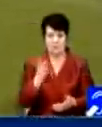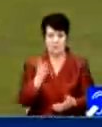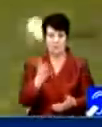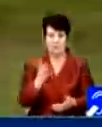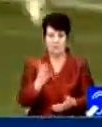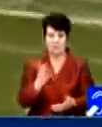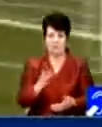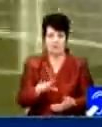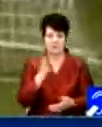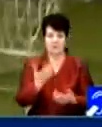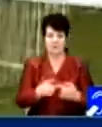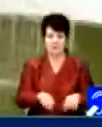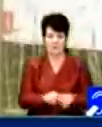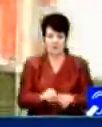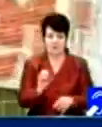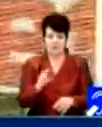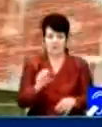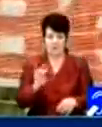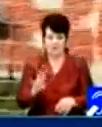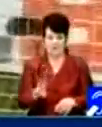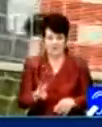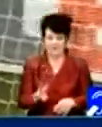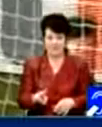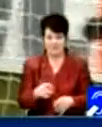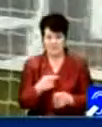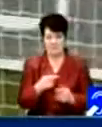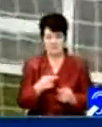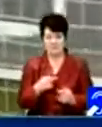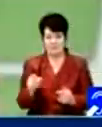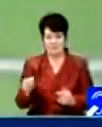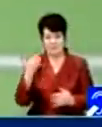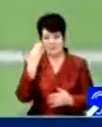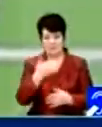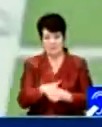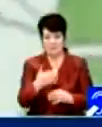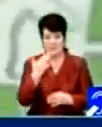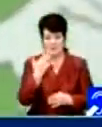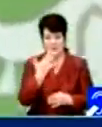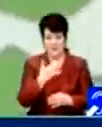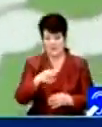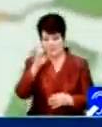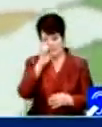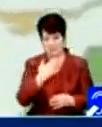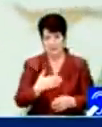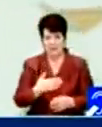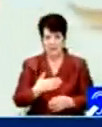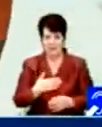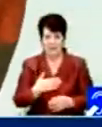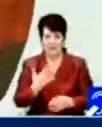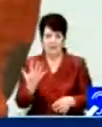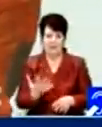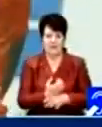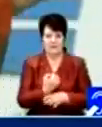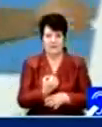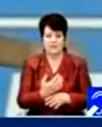național, să-l văd pe Noere, nu Noere, orice alt jucător străin național la țării mele și dacă ar câștiga naționala